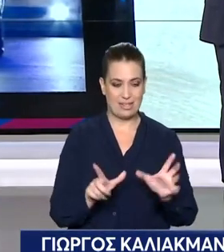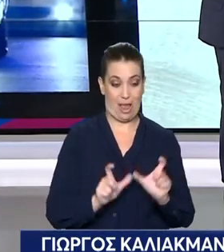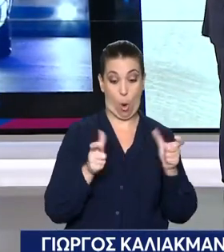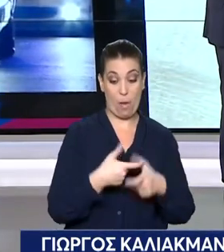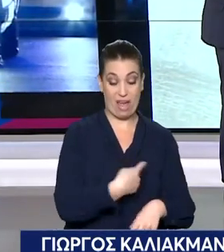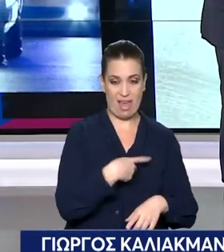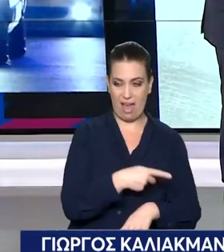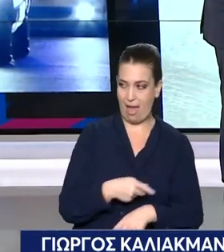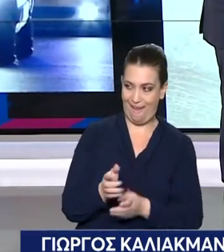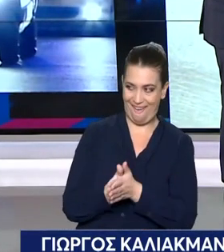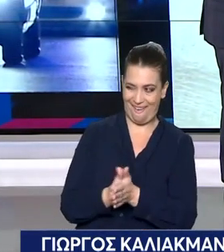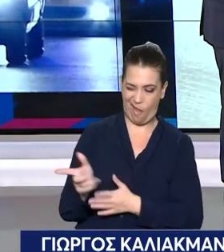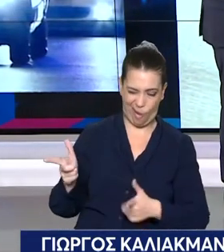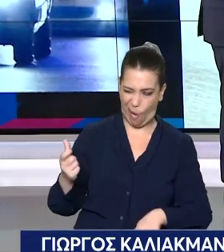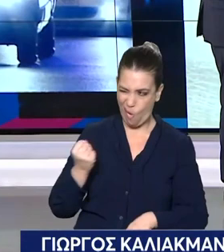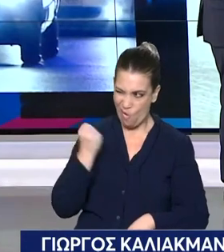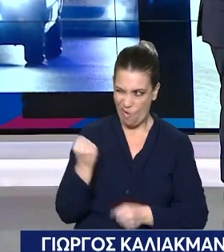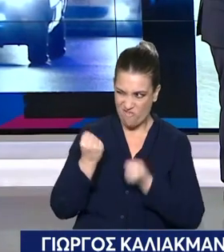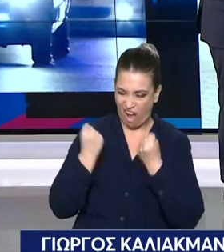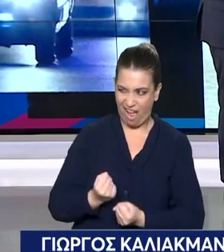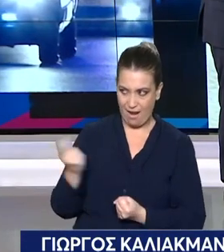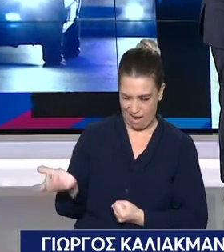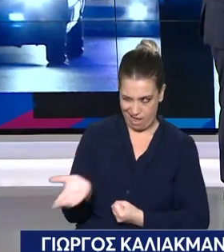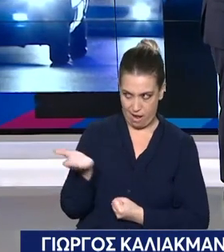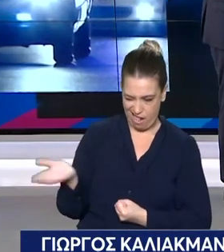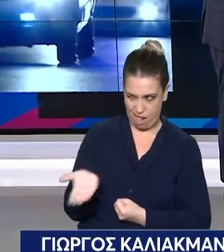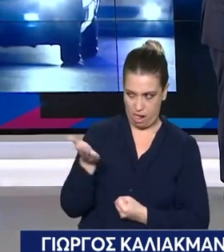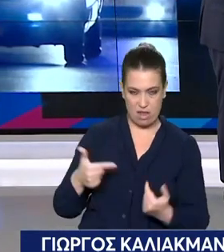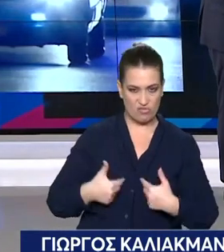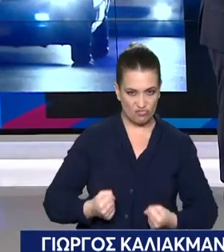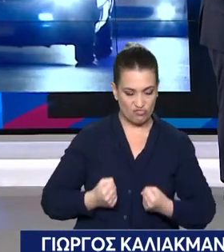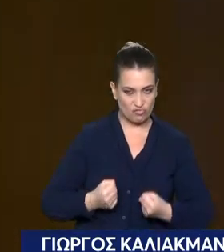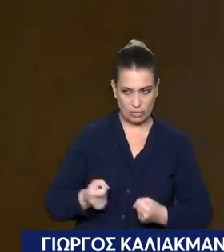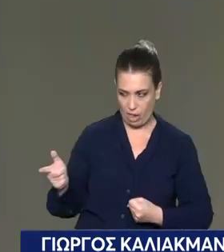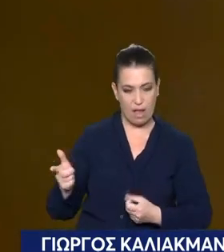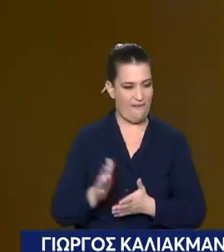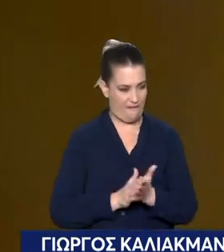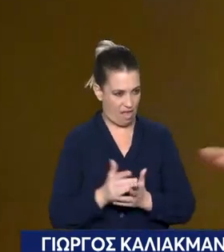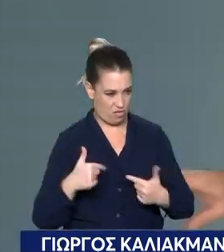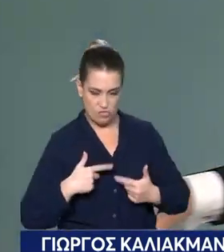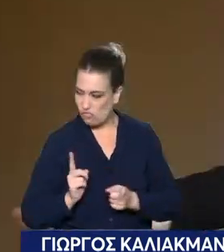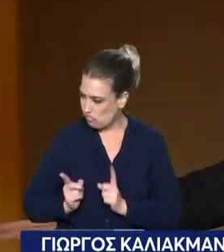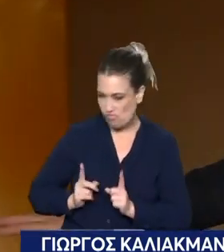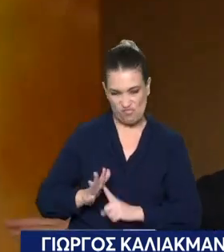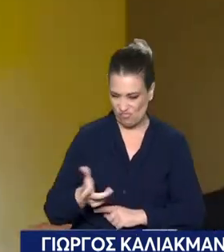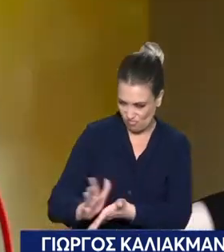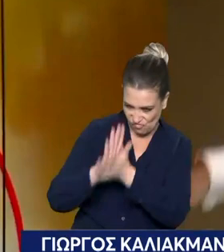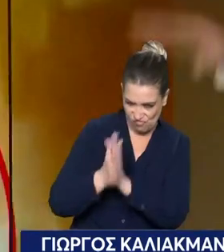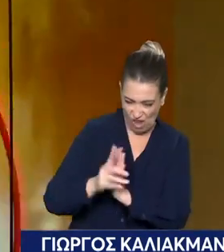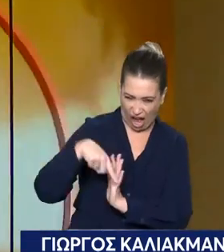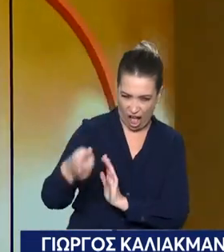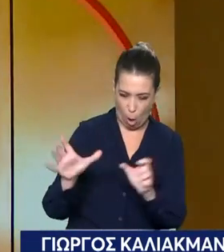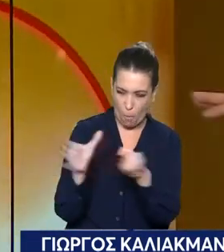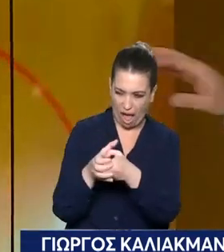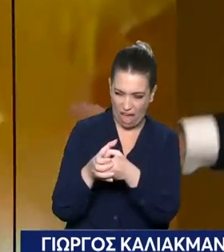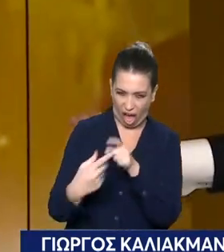τους φιλάθλους κλπ. Για να λειτουργούν ως οργανωμένο έγκλημα. Δεν θέλω να εξαιρέσω τίποτα. Απλώς θέλω να πω ότι εδώ είναι αγώνας βόλεϊ. Εδώ δεν είναι